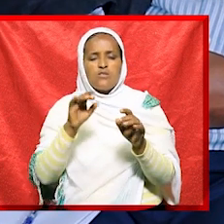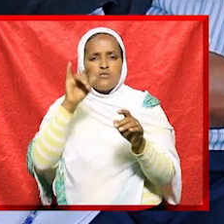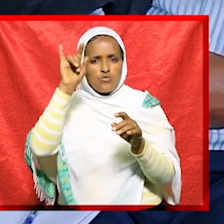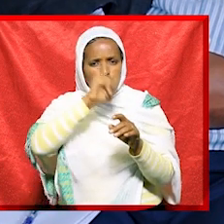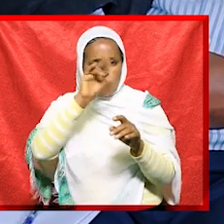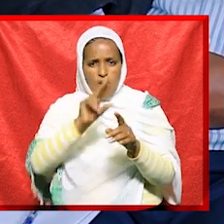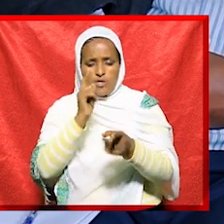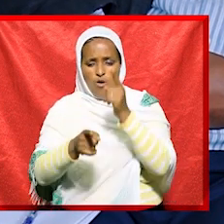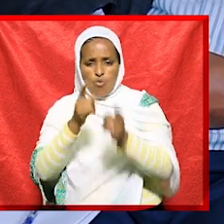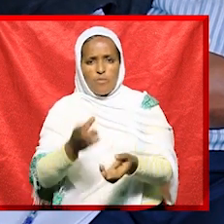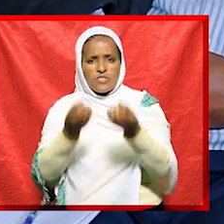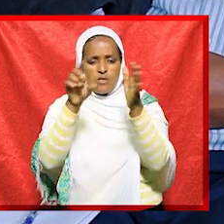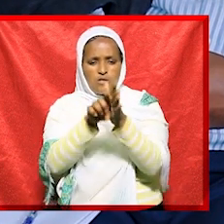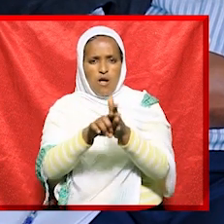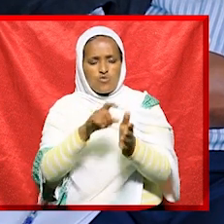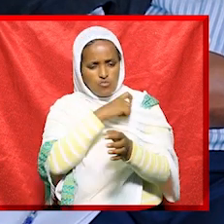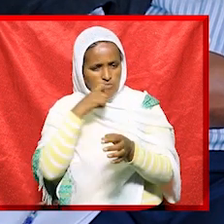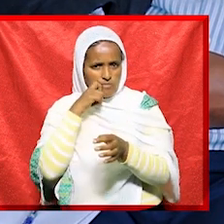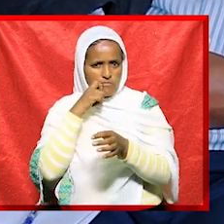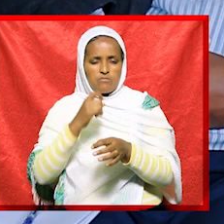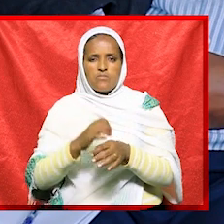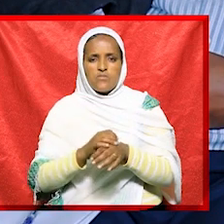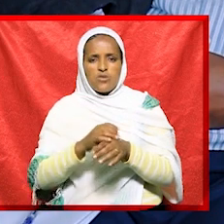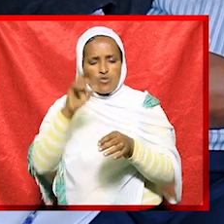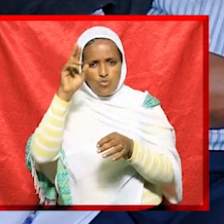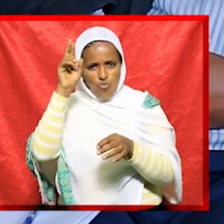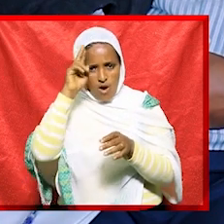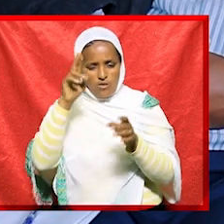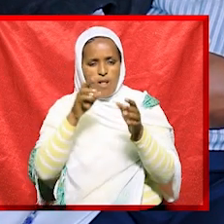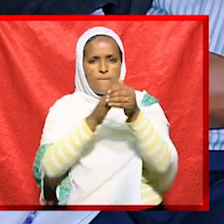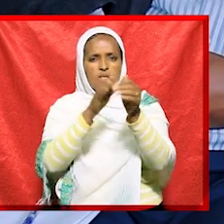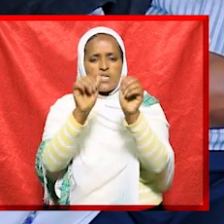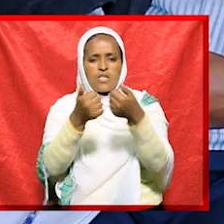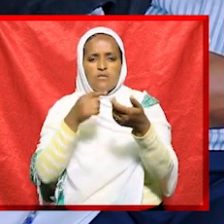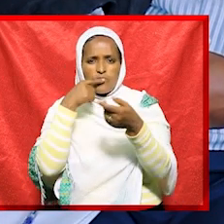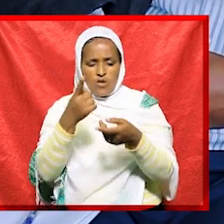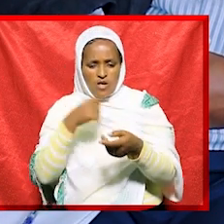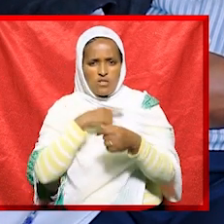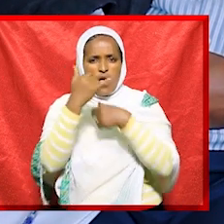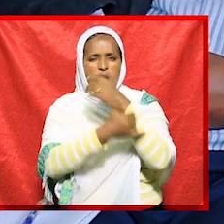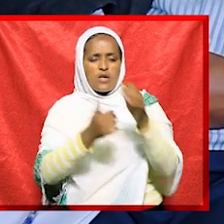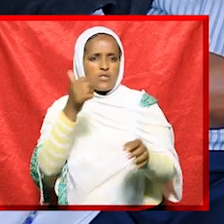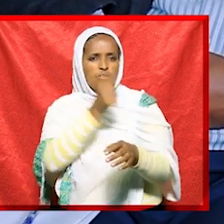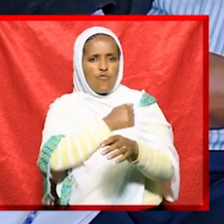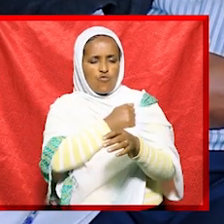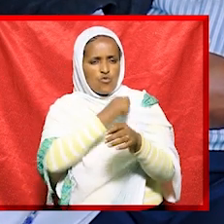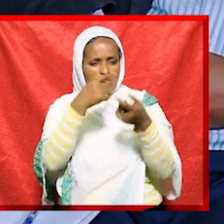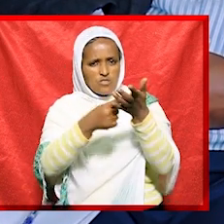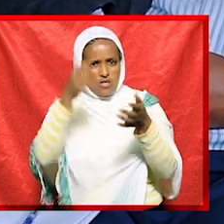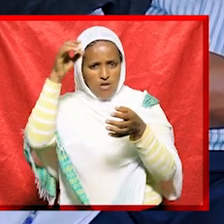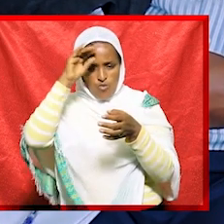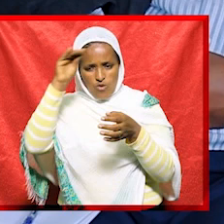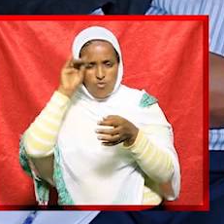ዚምባብዌ ጠንቋይ የሚበዛበት ህጋቸው ጥብቅ ነው። እነ ዩጋንዳ መሪዎች እንዴት ነው የሚናገሩት? የእኛ ሀገር መሪ ማን ነው ደፍሮ ስለ ግብረ